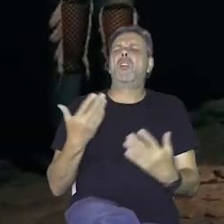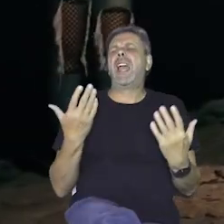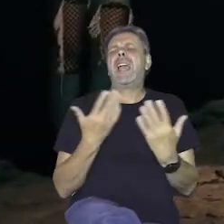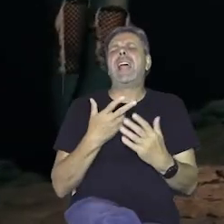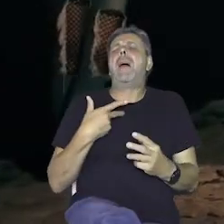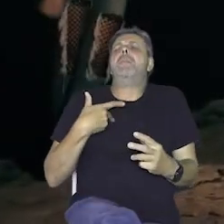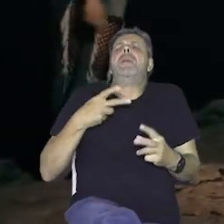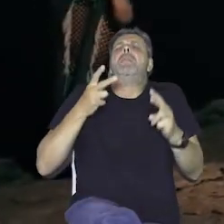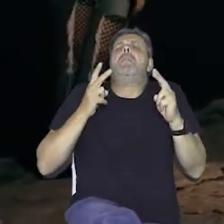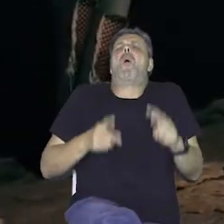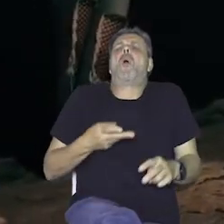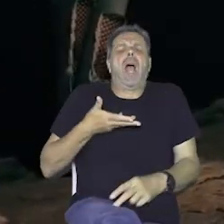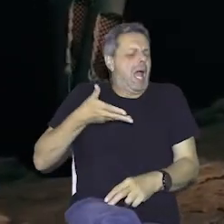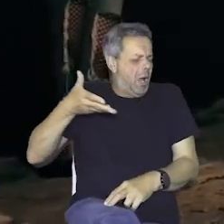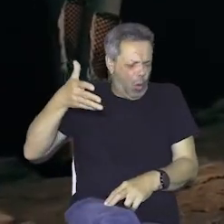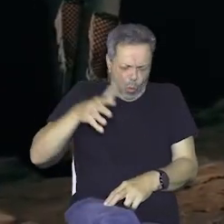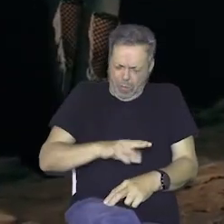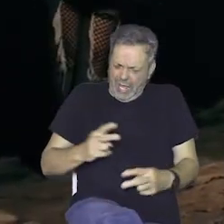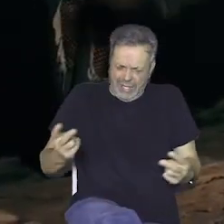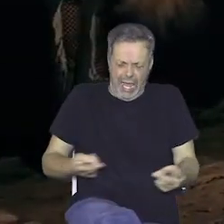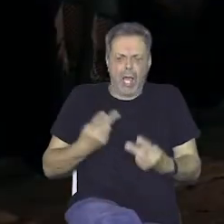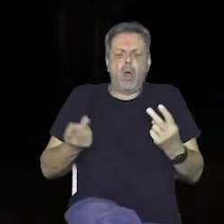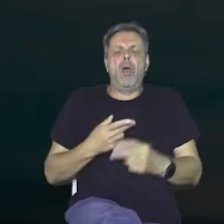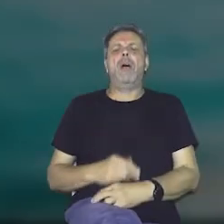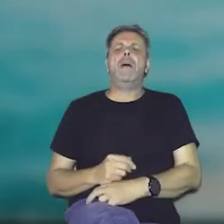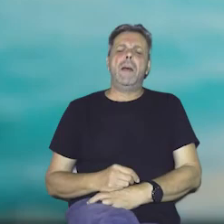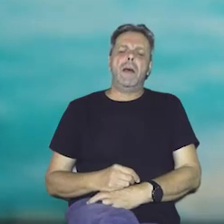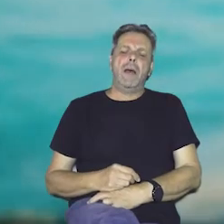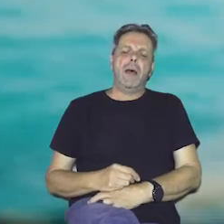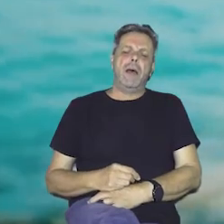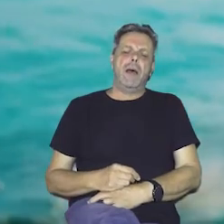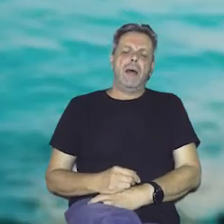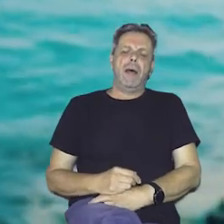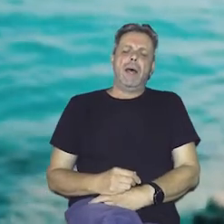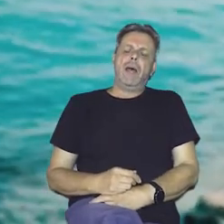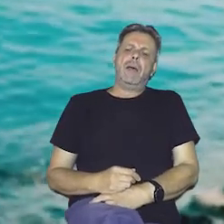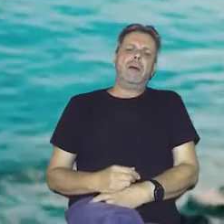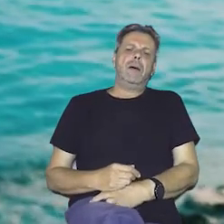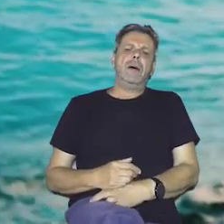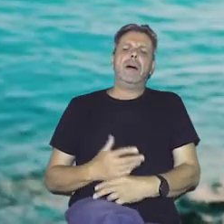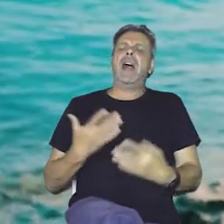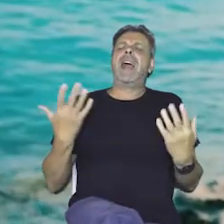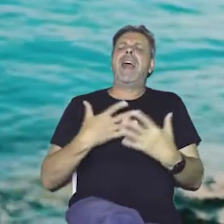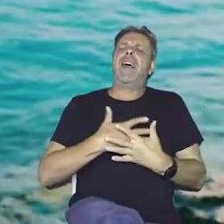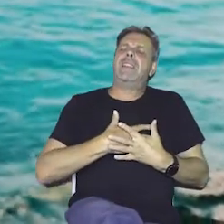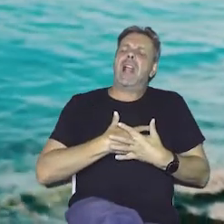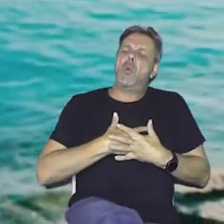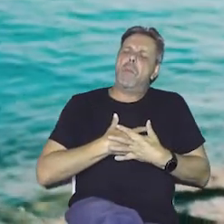mogao umrit lako, kad tada ljubav